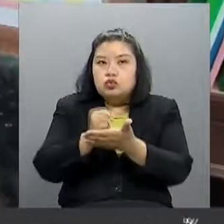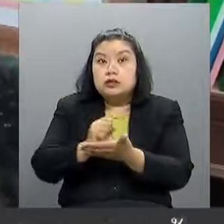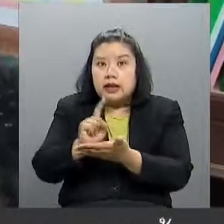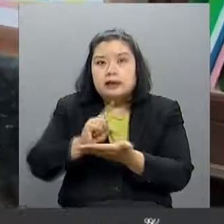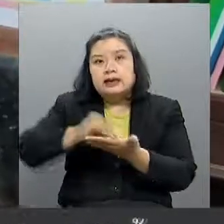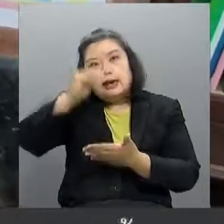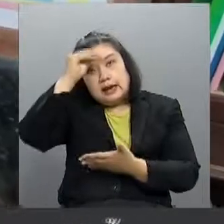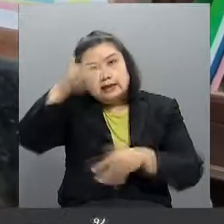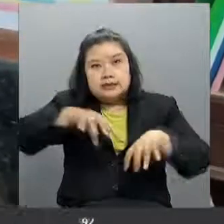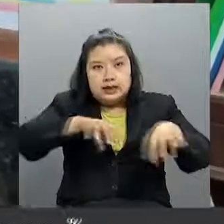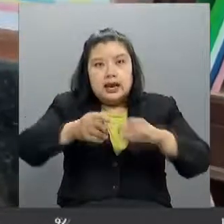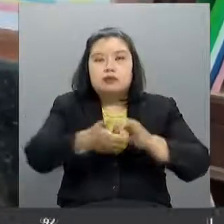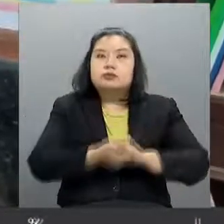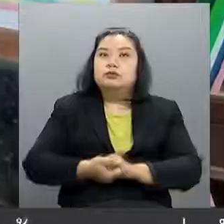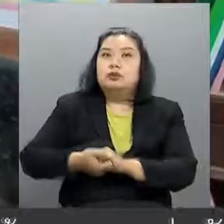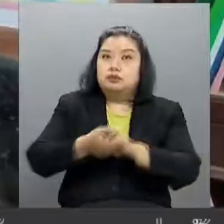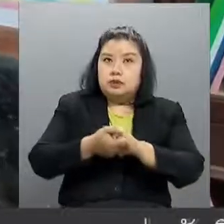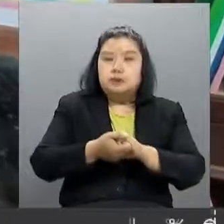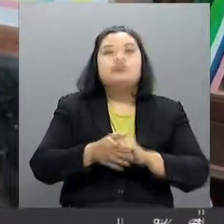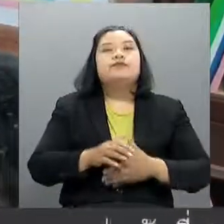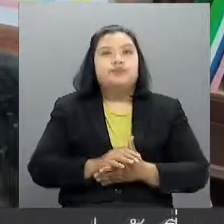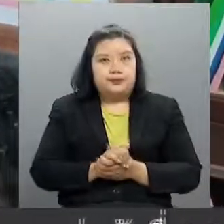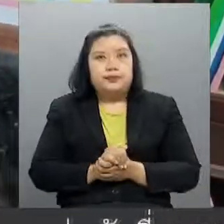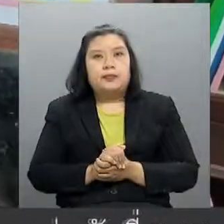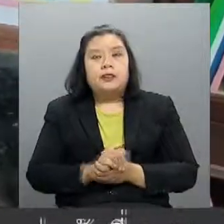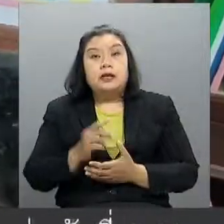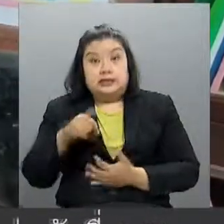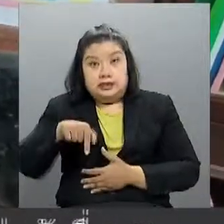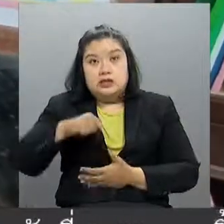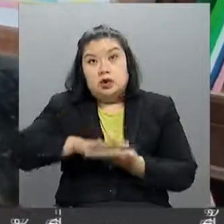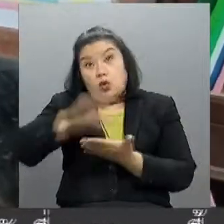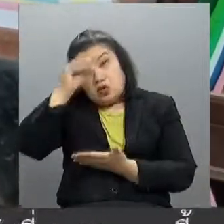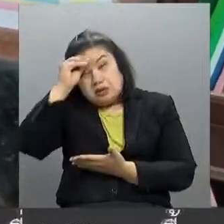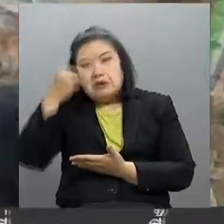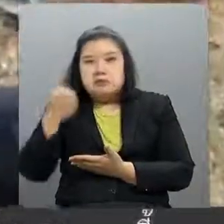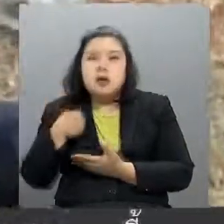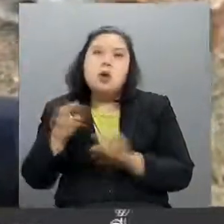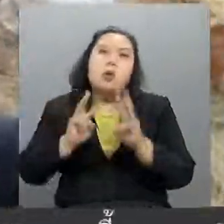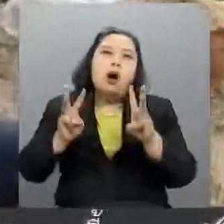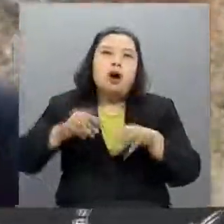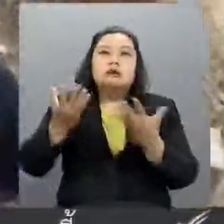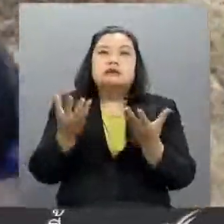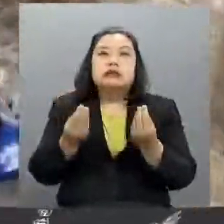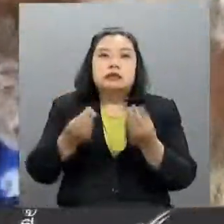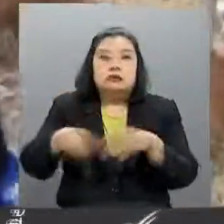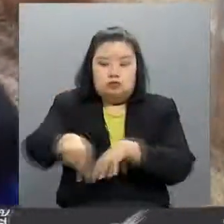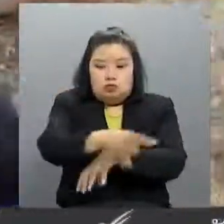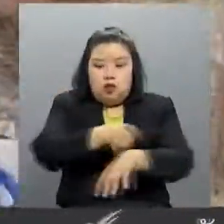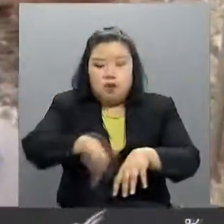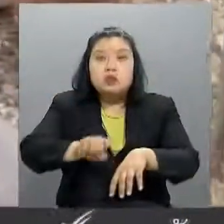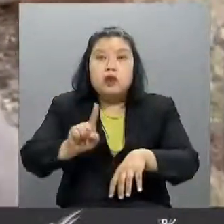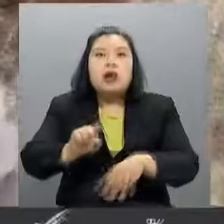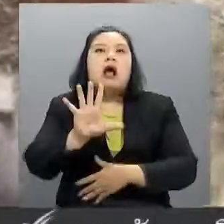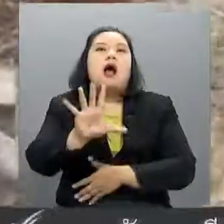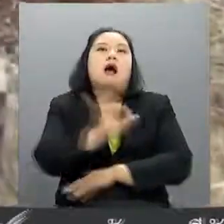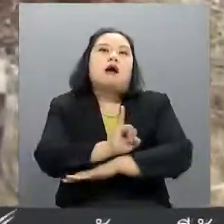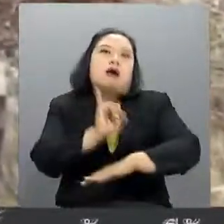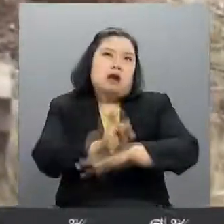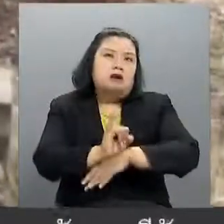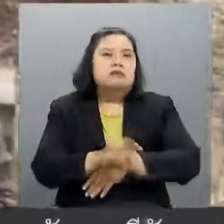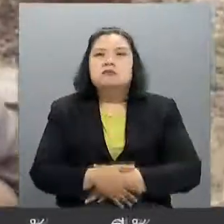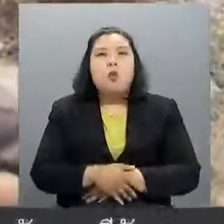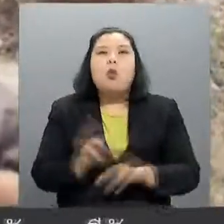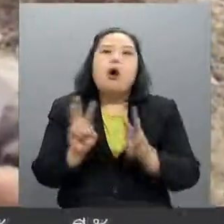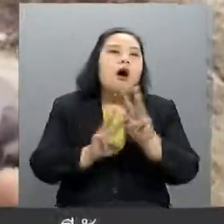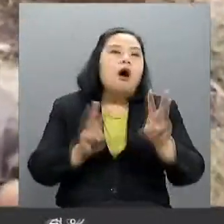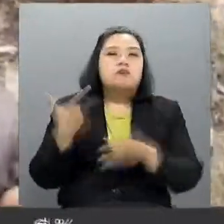ประกอบกับโรงเรียนมีพื้นที่รกร้างว่างเปล่าประมาณ5ไร่ซึ่งไม่ได้ใช้ประโยชน์อะไรทาง